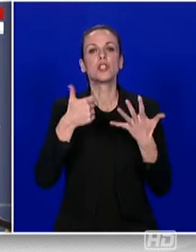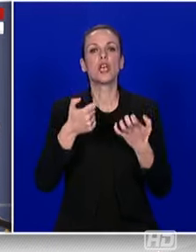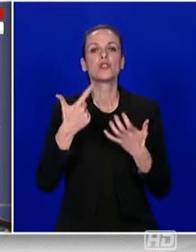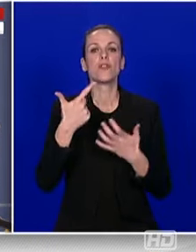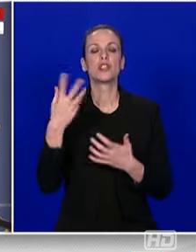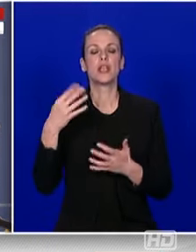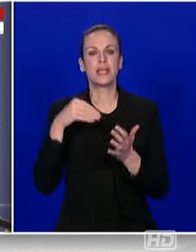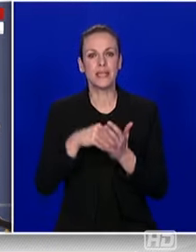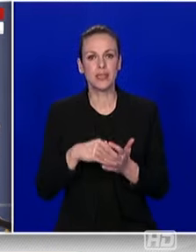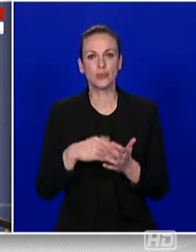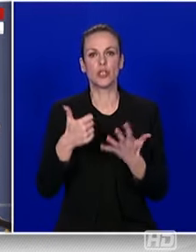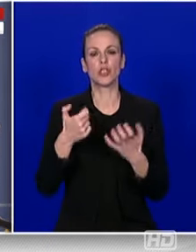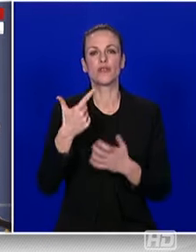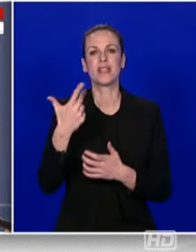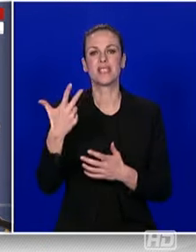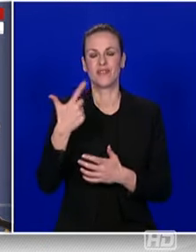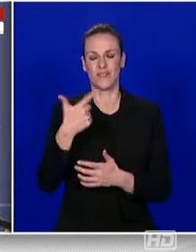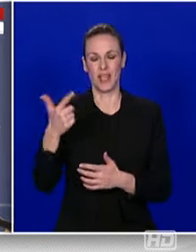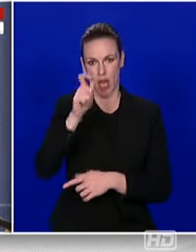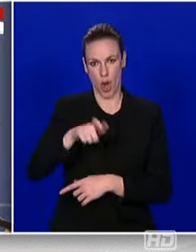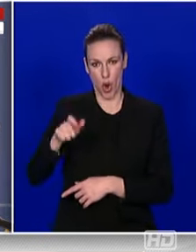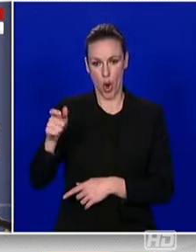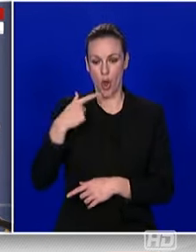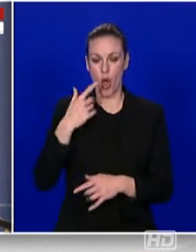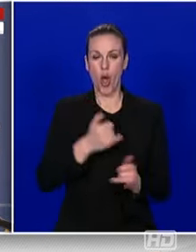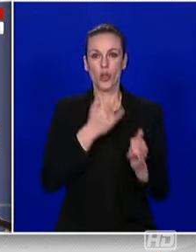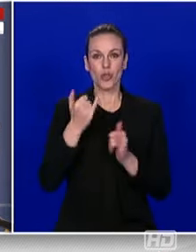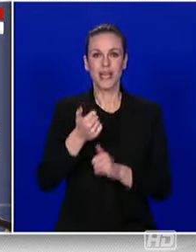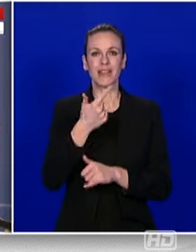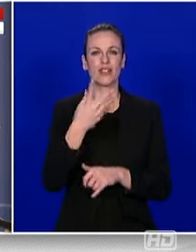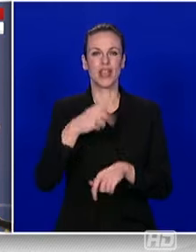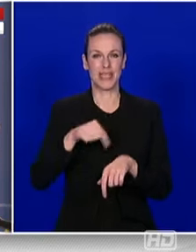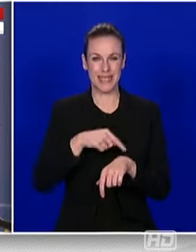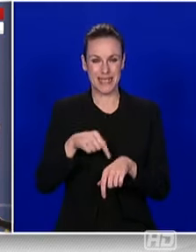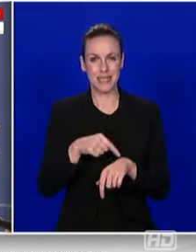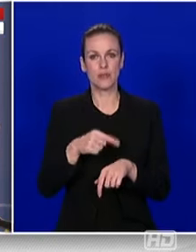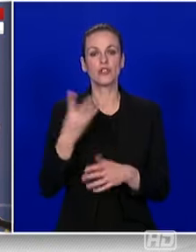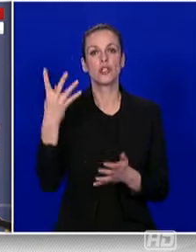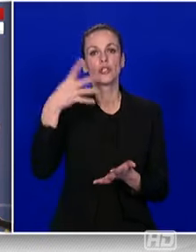624.393 osobe, u protekla 24 sata